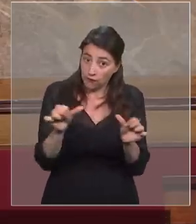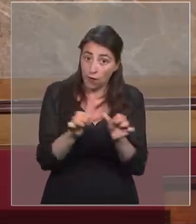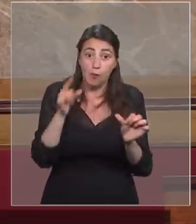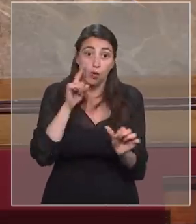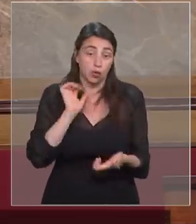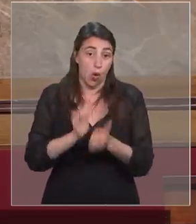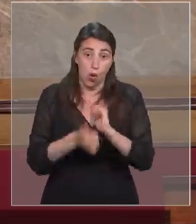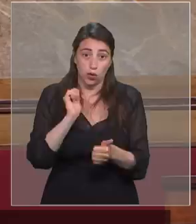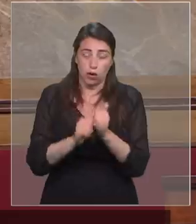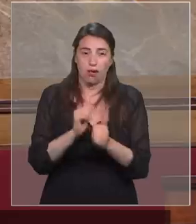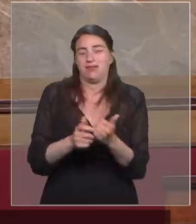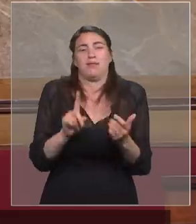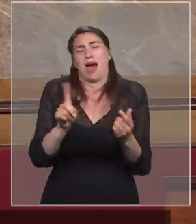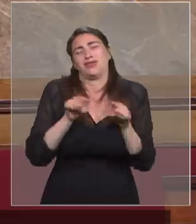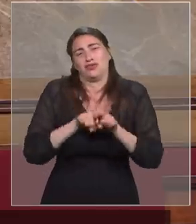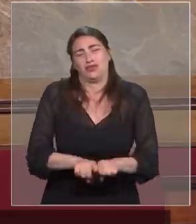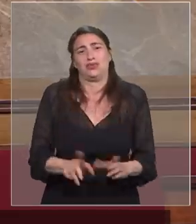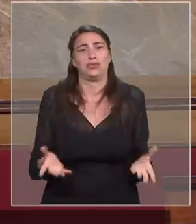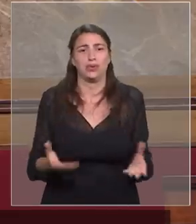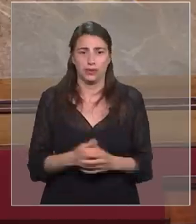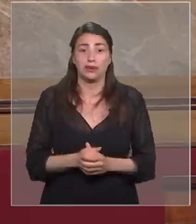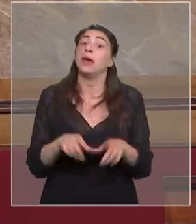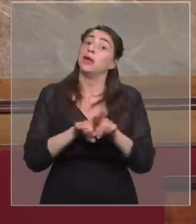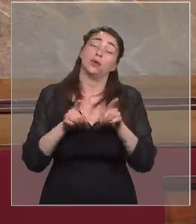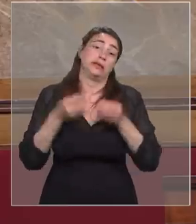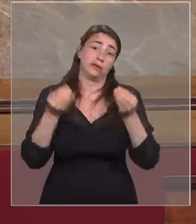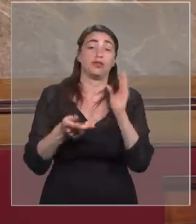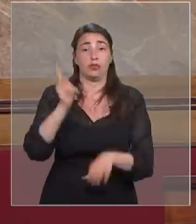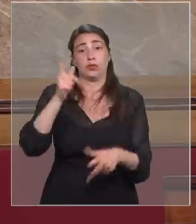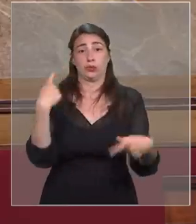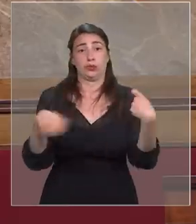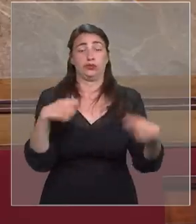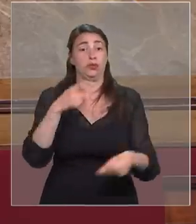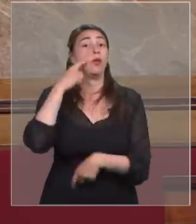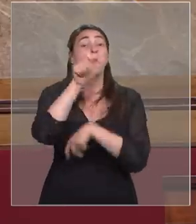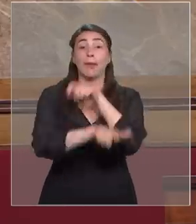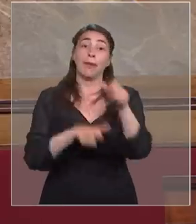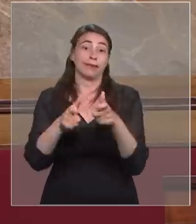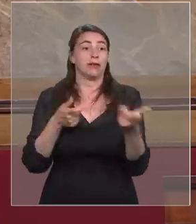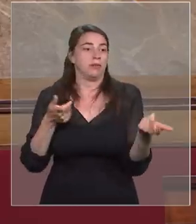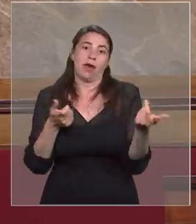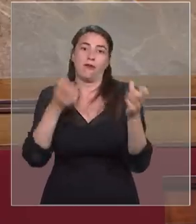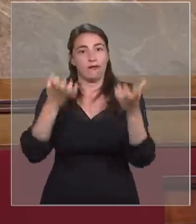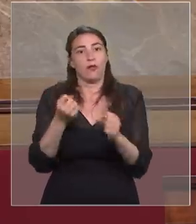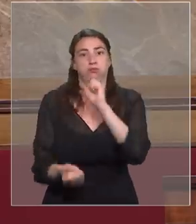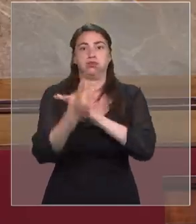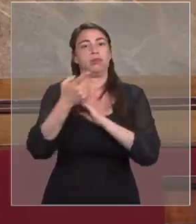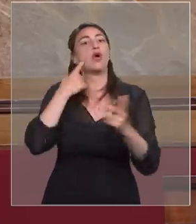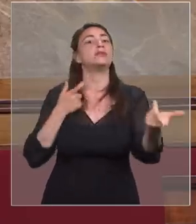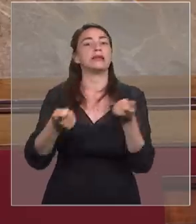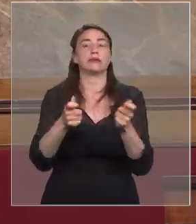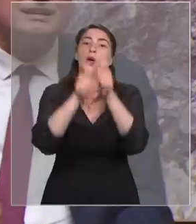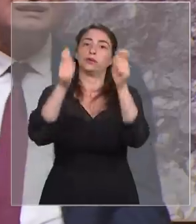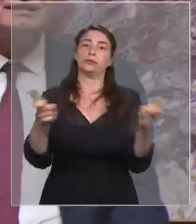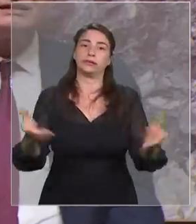qui fragilise nos artisans et pour apporter plus de souplesse à celles et ceux qui souhaitent innover dans la gestion de leur entreprise ? Je vous remercie,